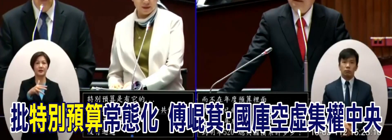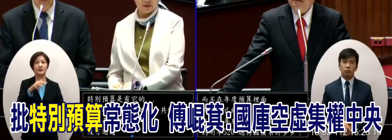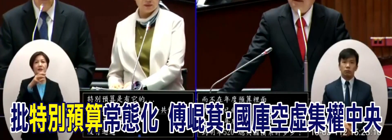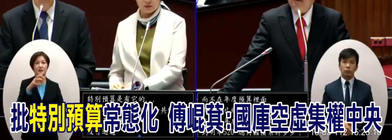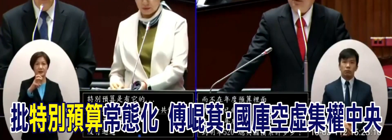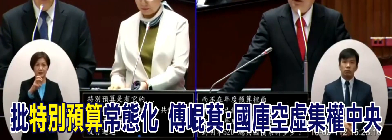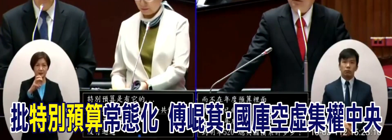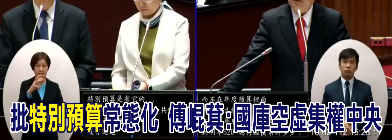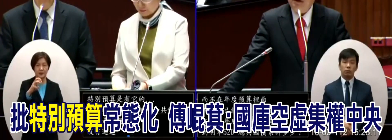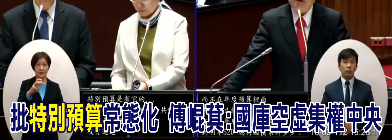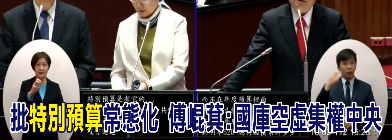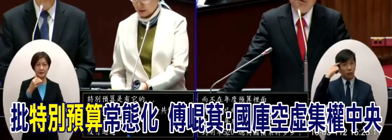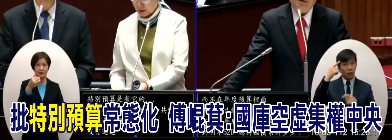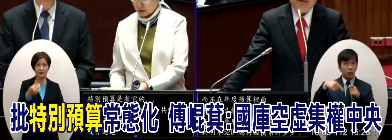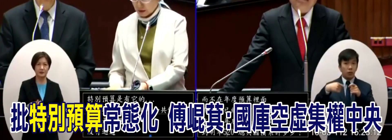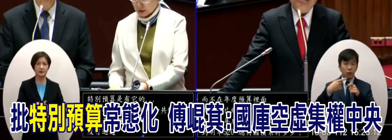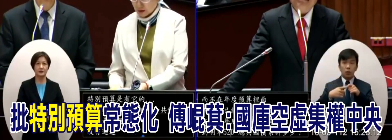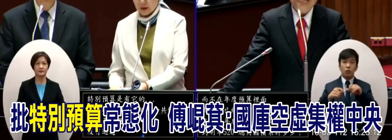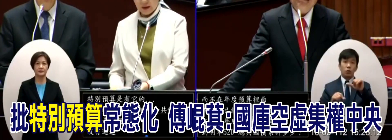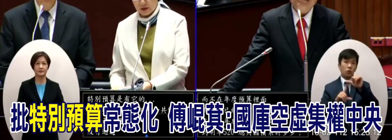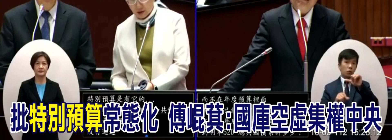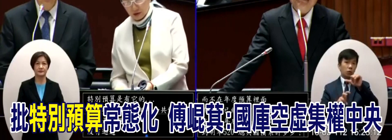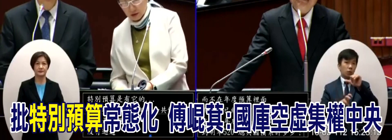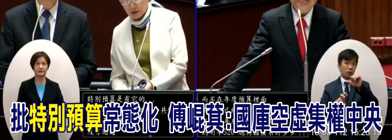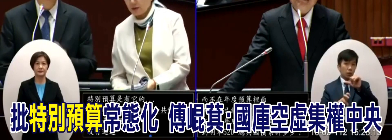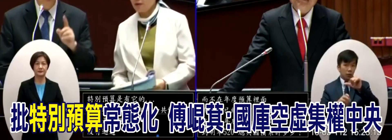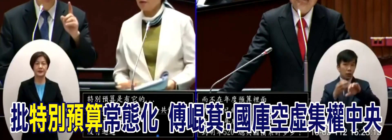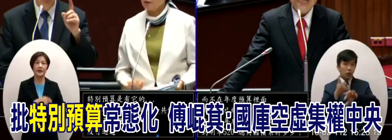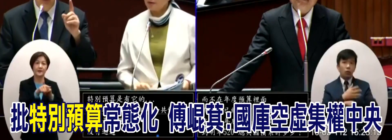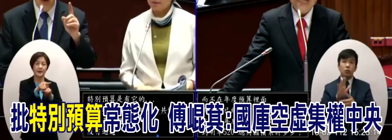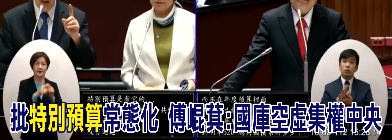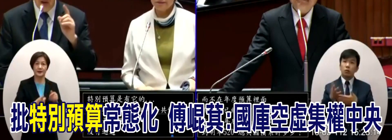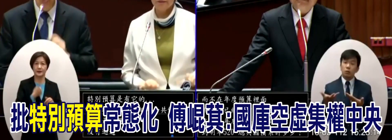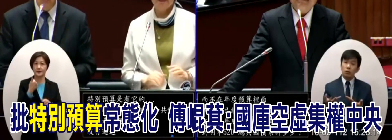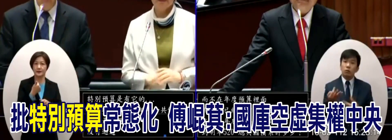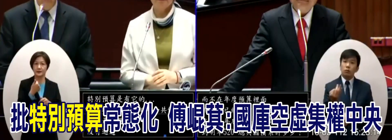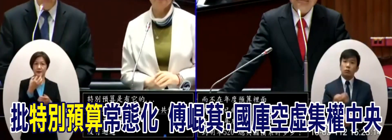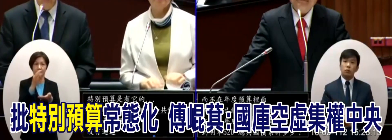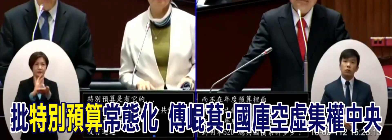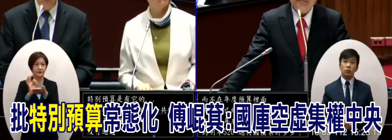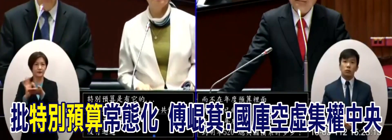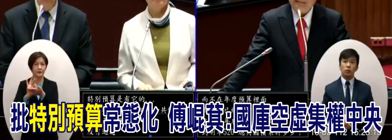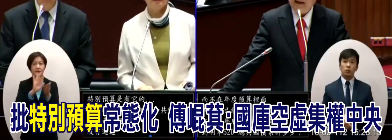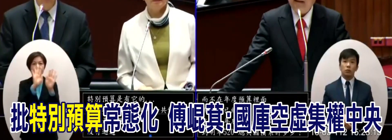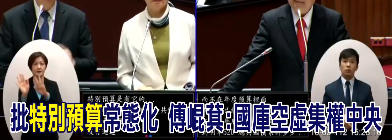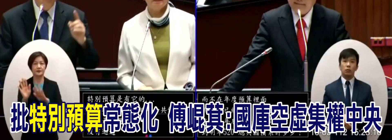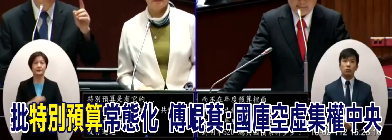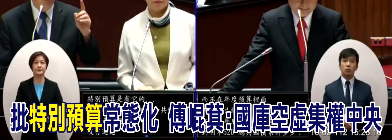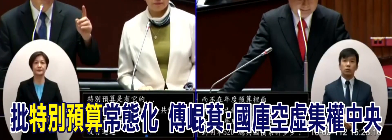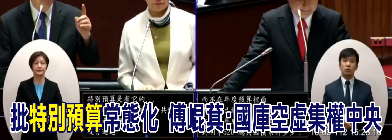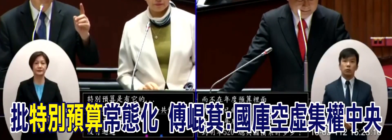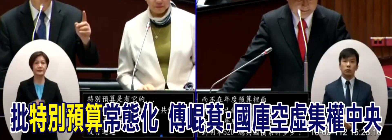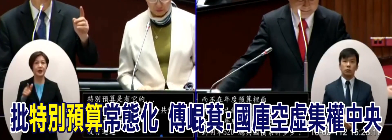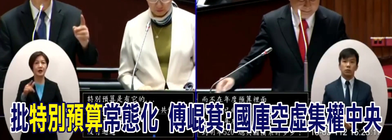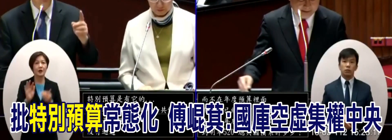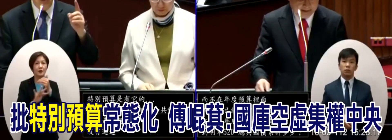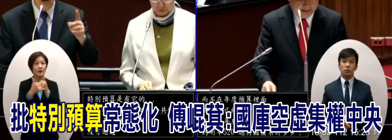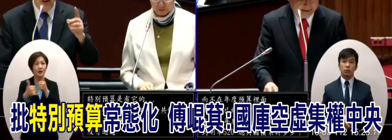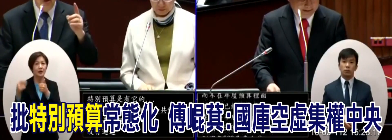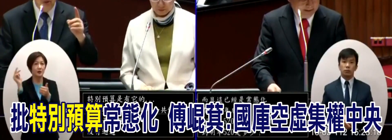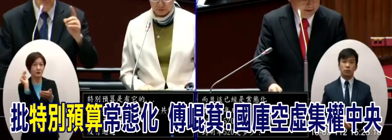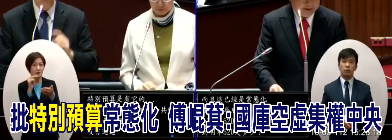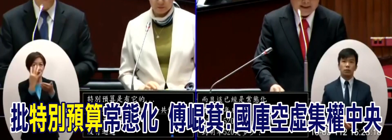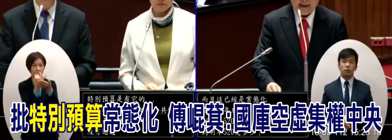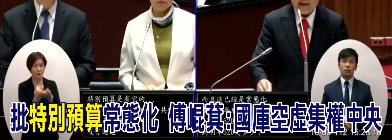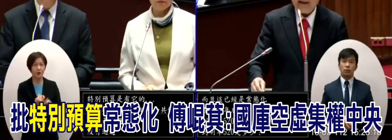5兆8338亿。 到明年520是多少？ 那看实际。 那个是要看实际支出的情况。委员看到的数字